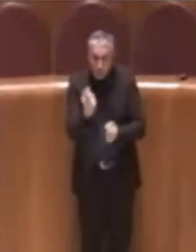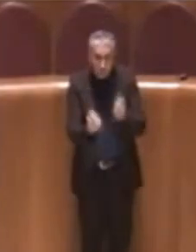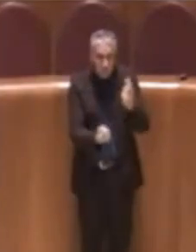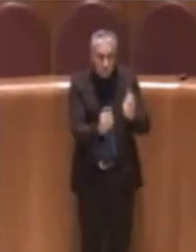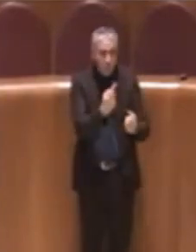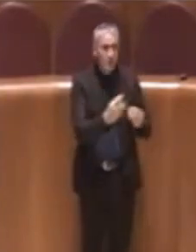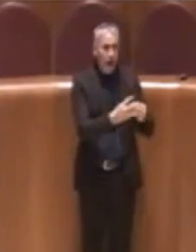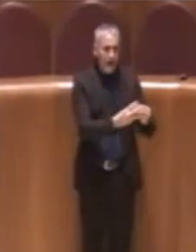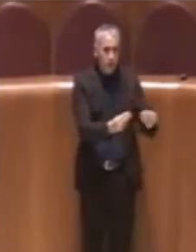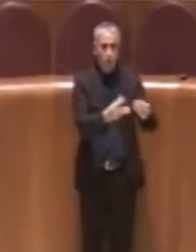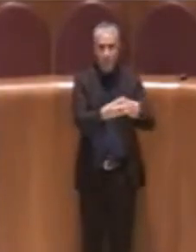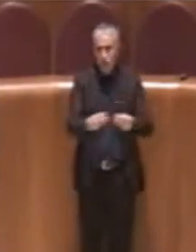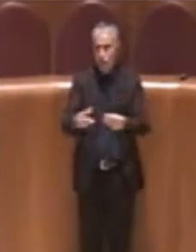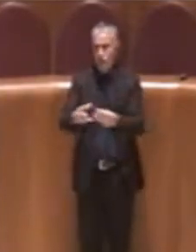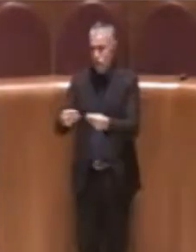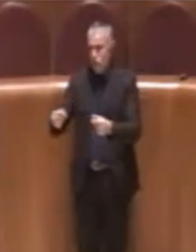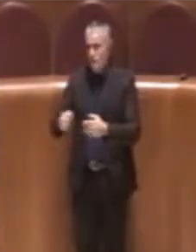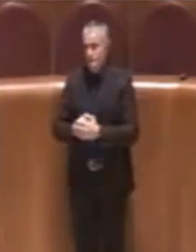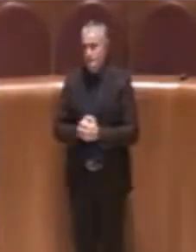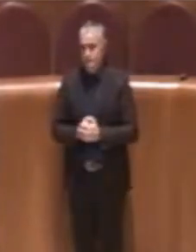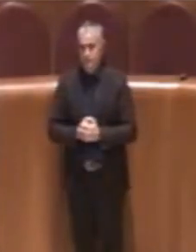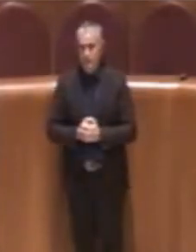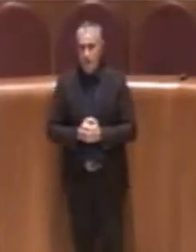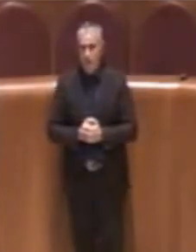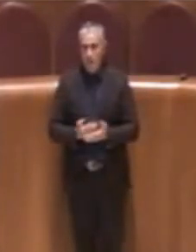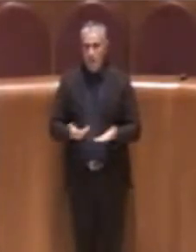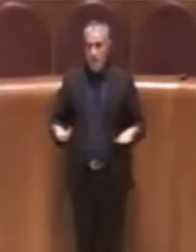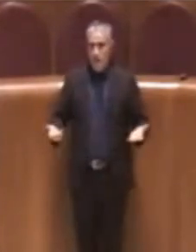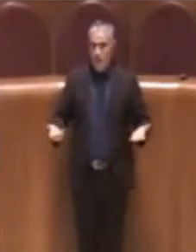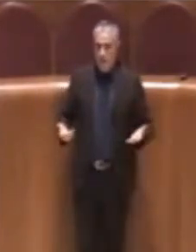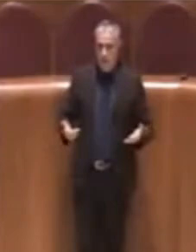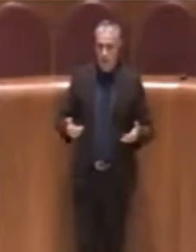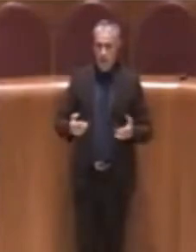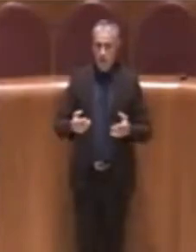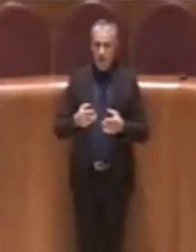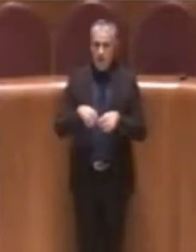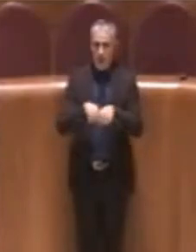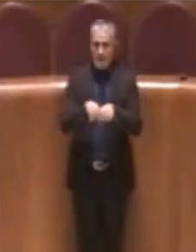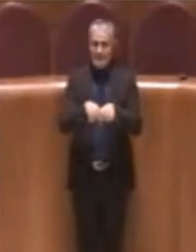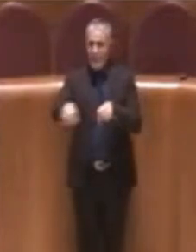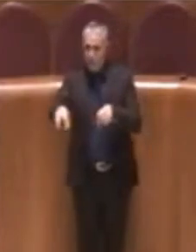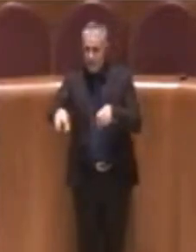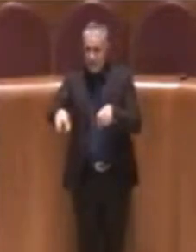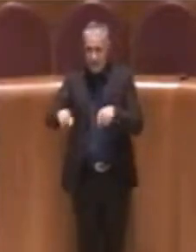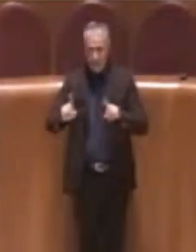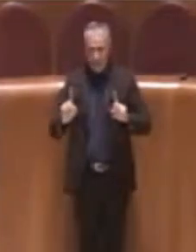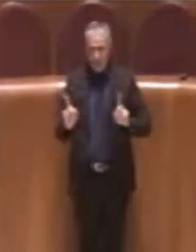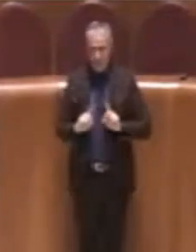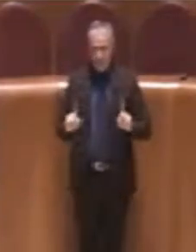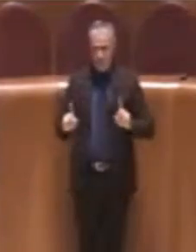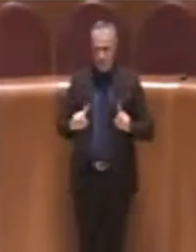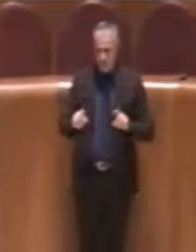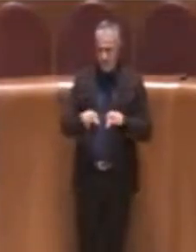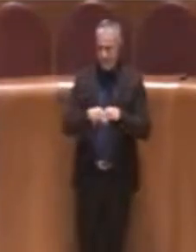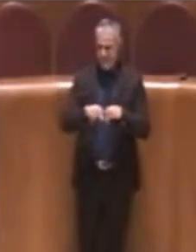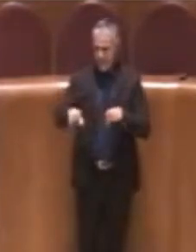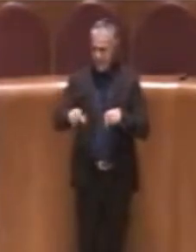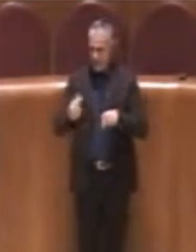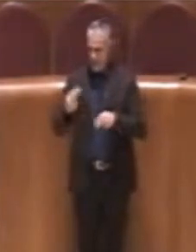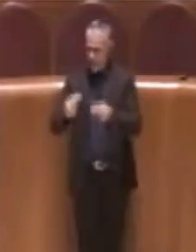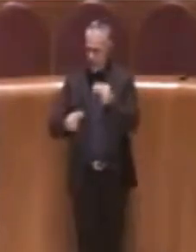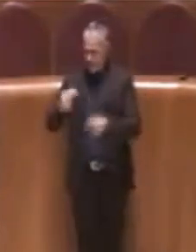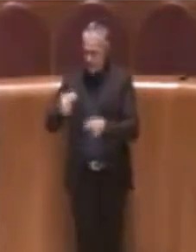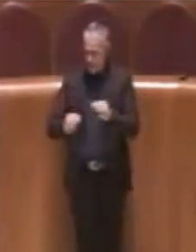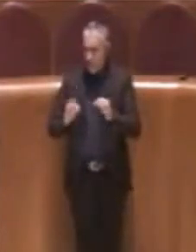dipartimenti. Non è un problema il discorso del decentramento amministrativo. Ricordo al consigliere Corsetti che il decentramento amministrativo è una delibera di